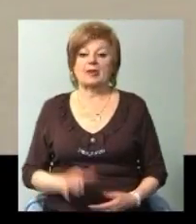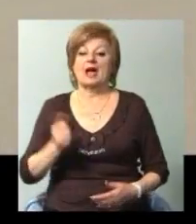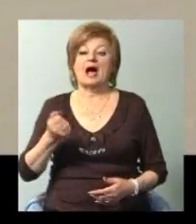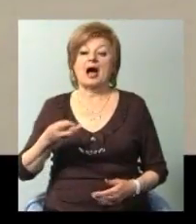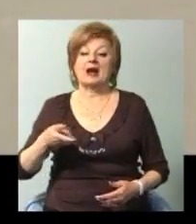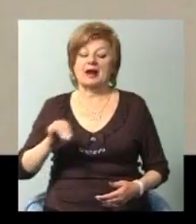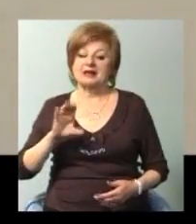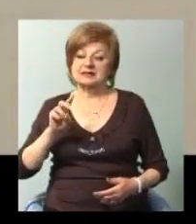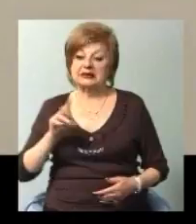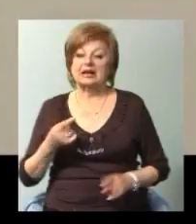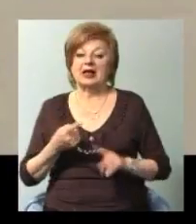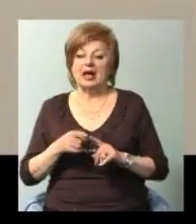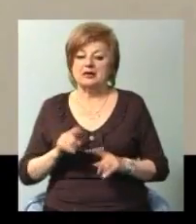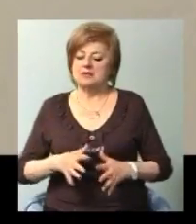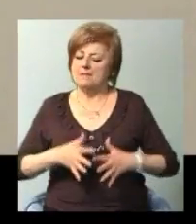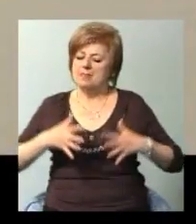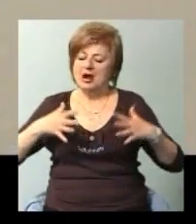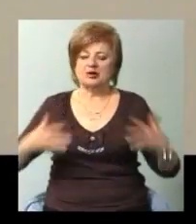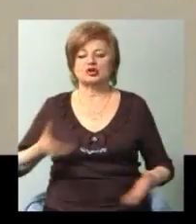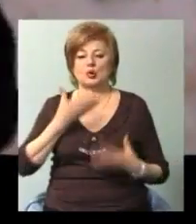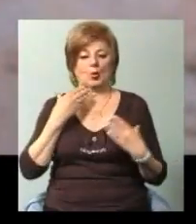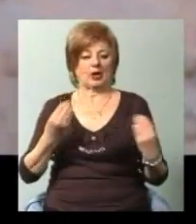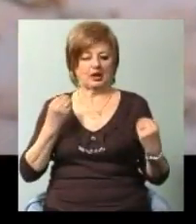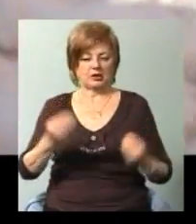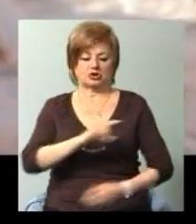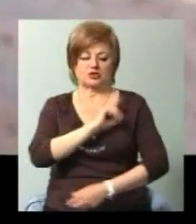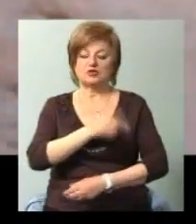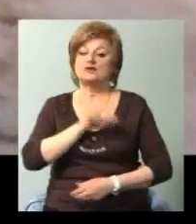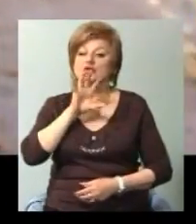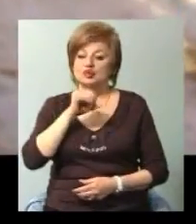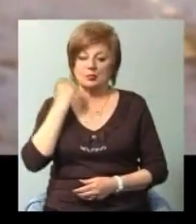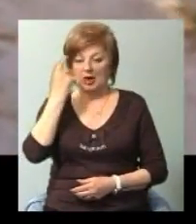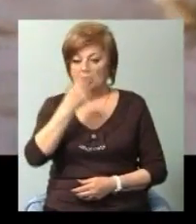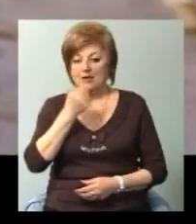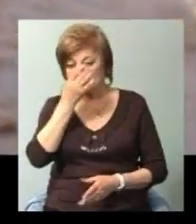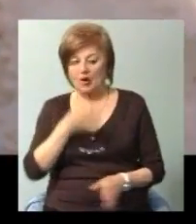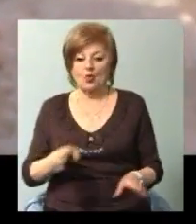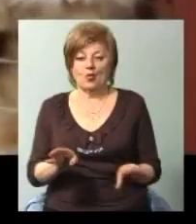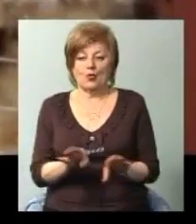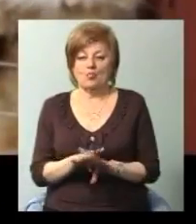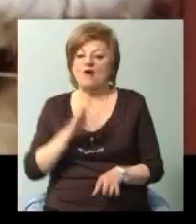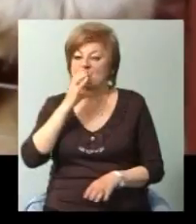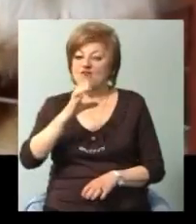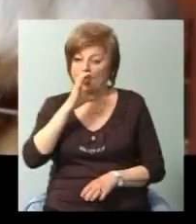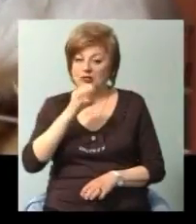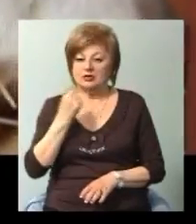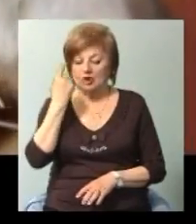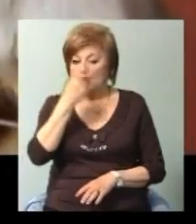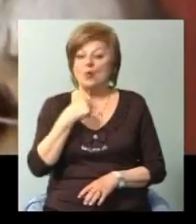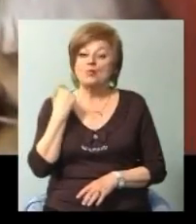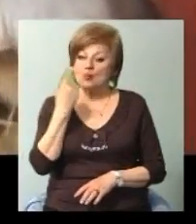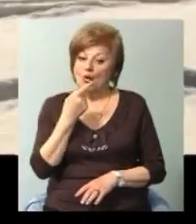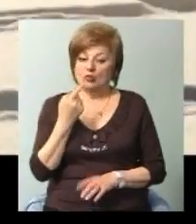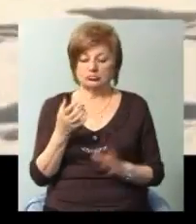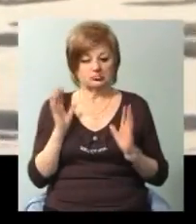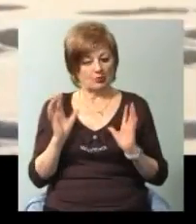Аляскінський маламут – це великий, красивий і сильний пес. Його зовнішність дуже схожа на вовчу. Мордочка у тварини